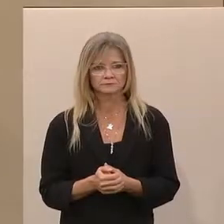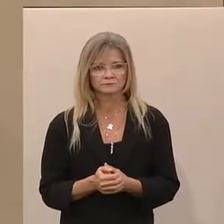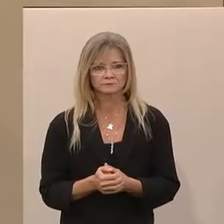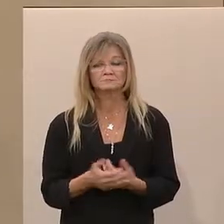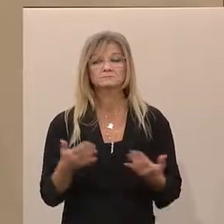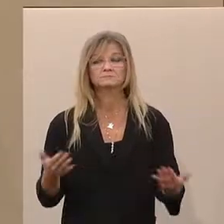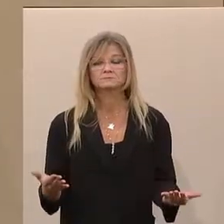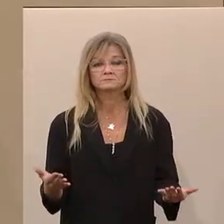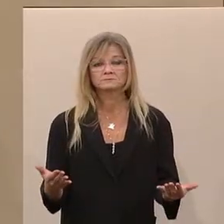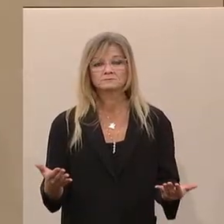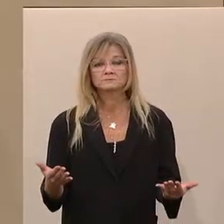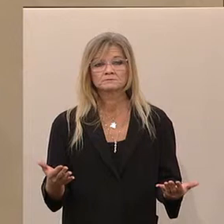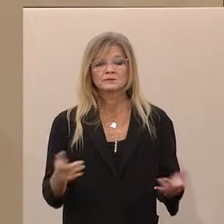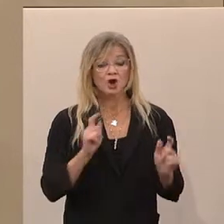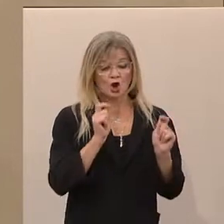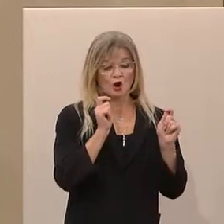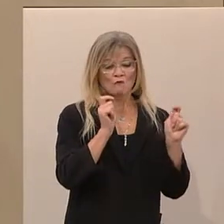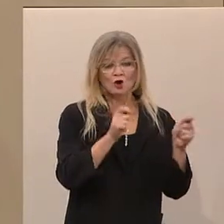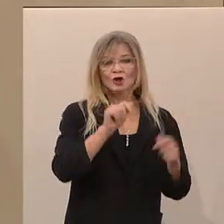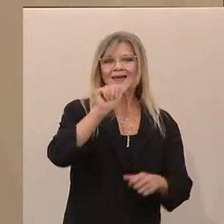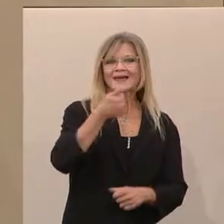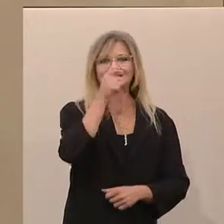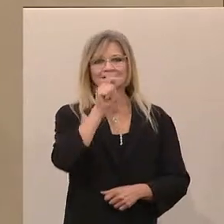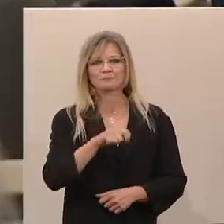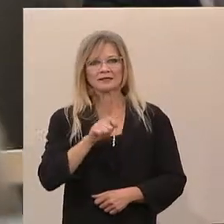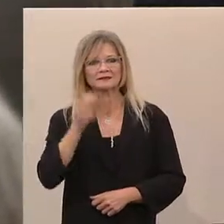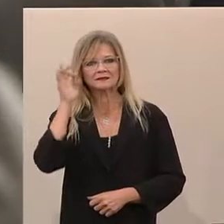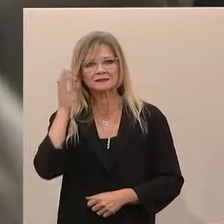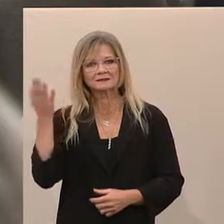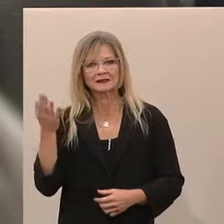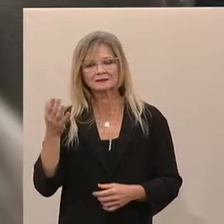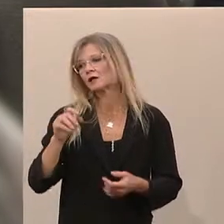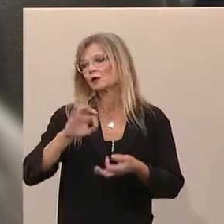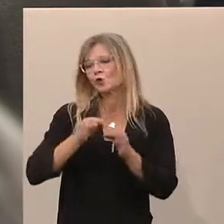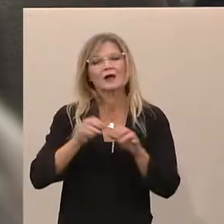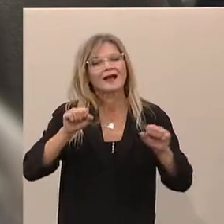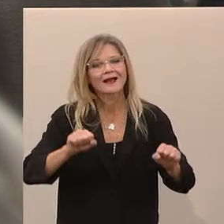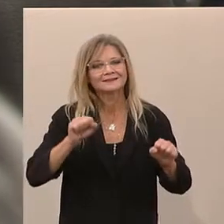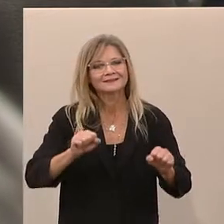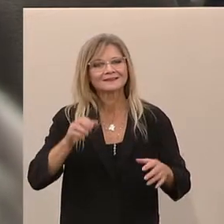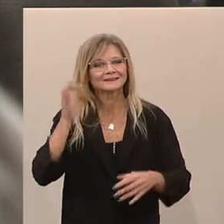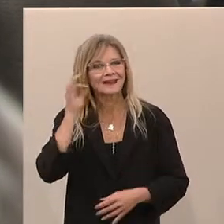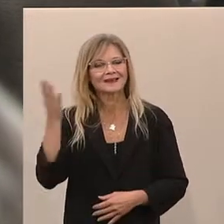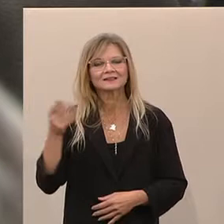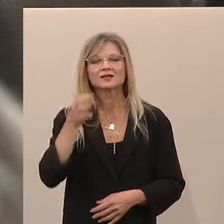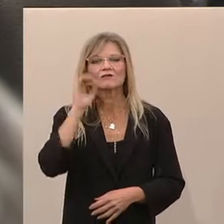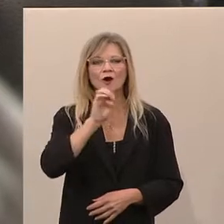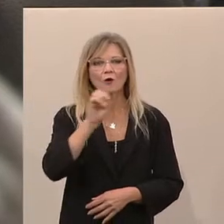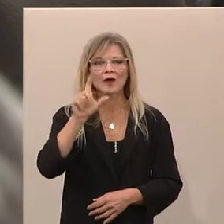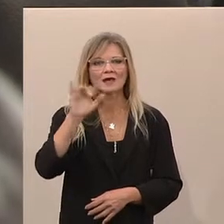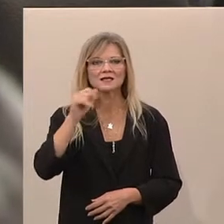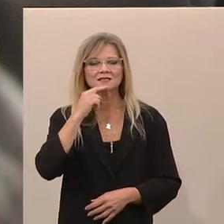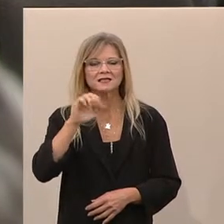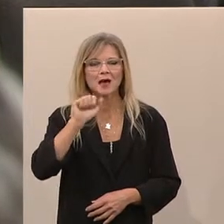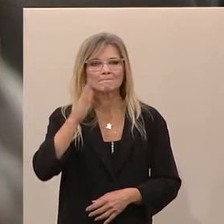Wir werden die vorgeschlagene erste Präsidentin oder die Kandidatin zur ersten Präsidentin, Frau Elisabeth Köstinger,